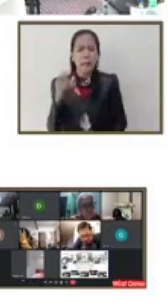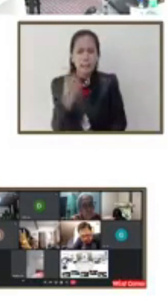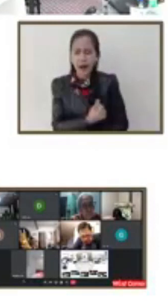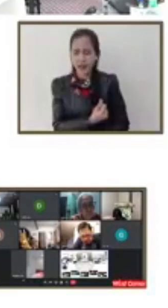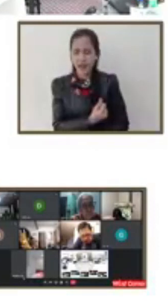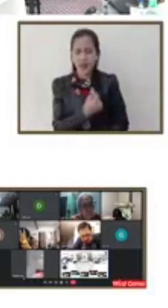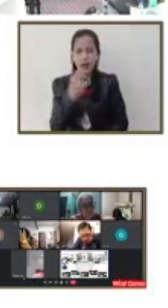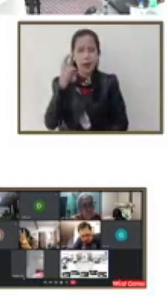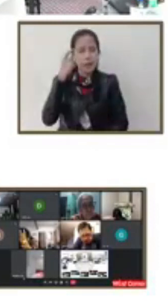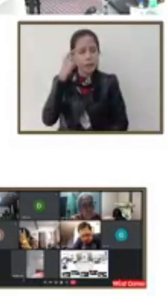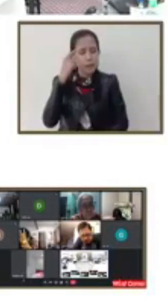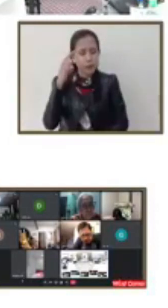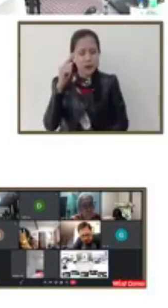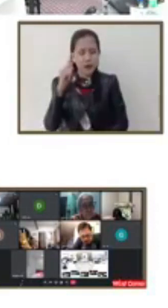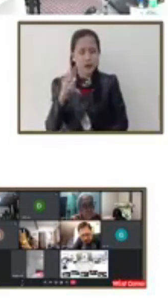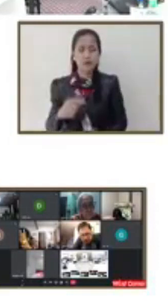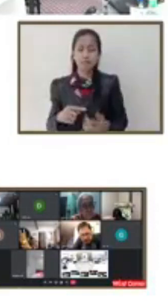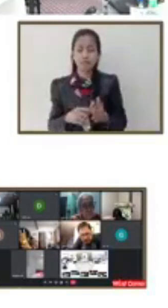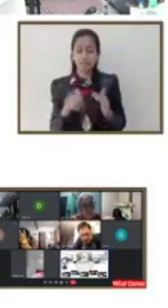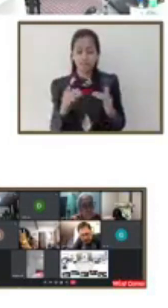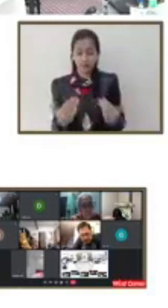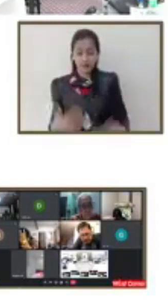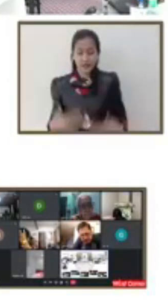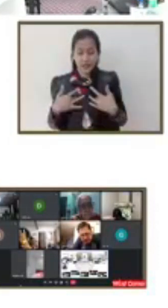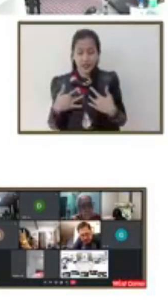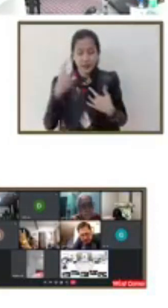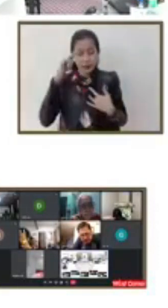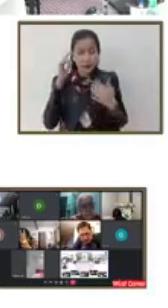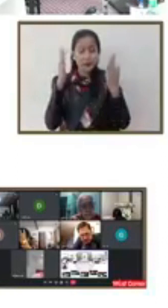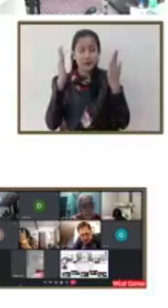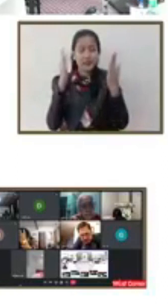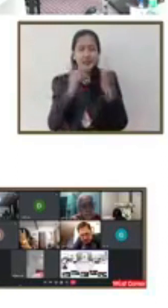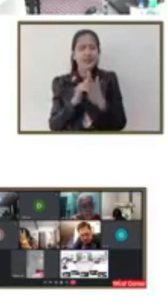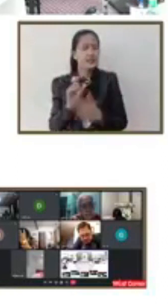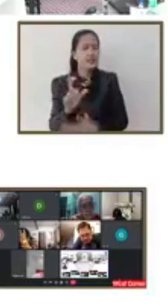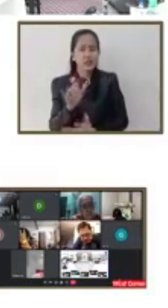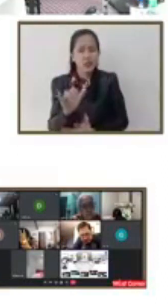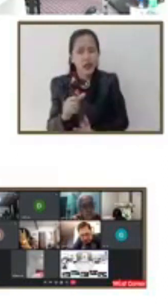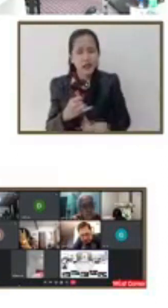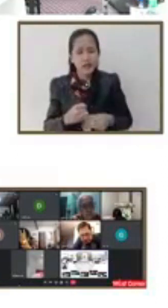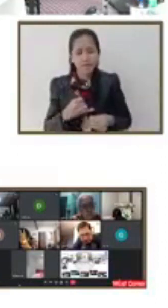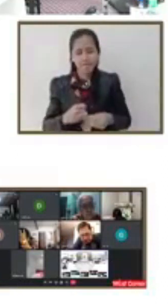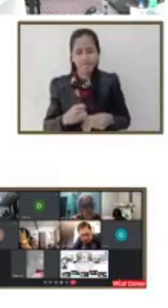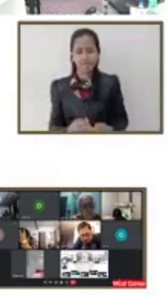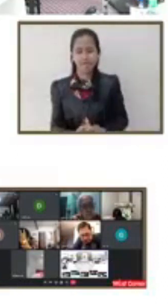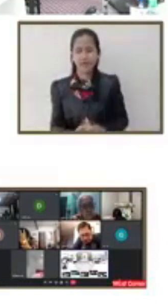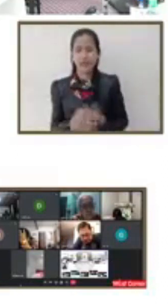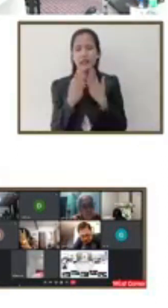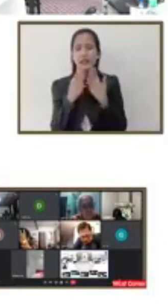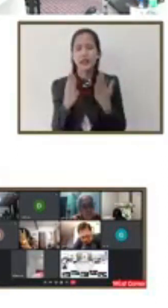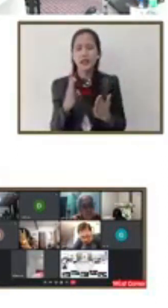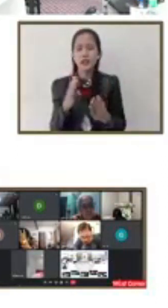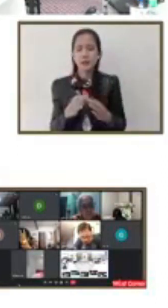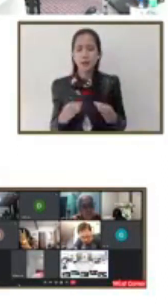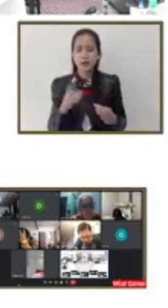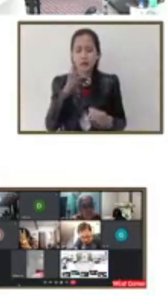aming eternal investment. Salamat po, Panginoon, na meron kayong paraan upang amin pong mabigyan